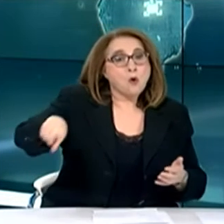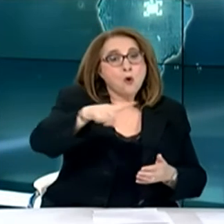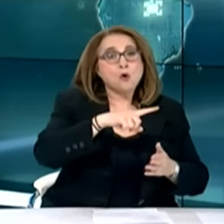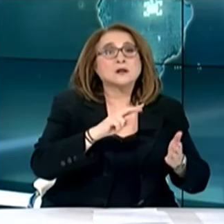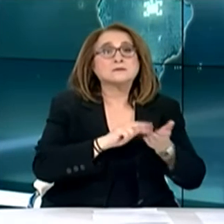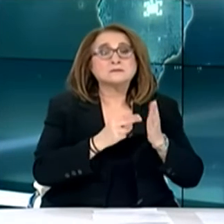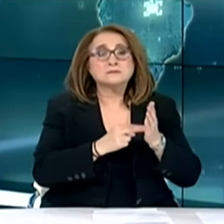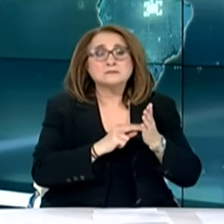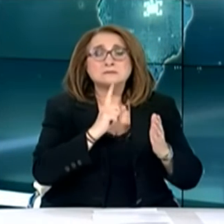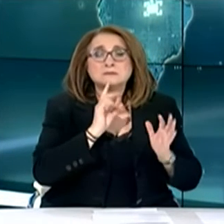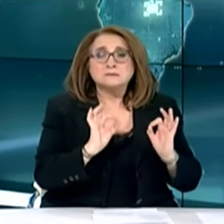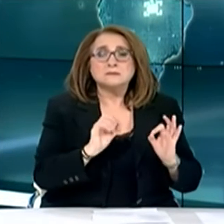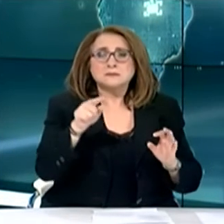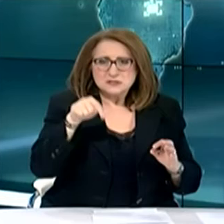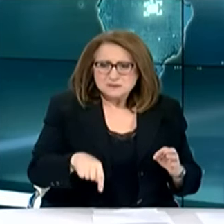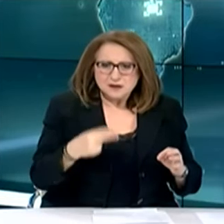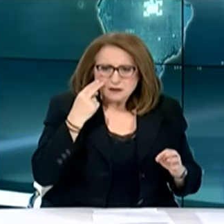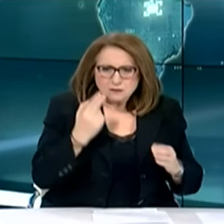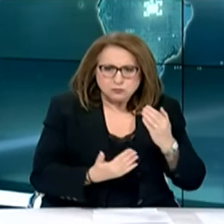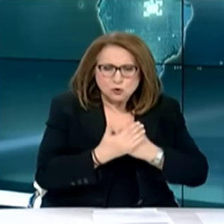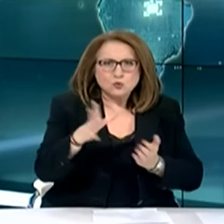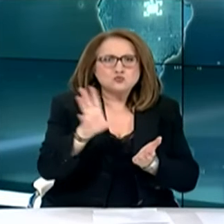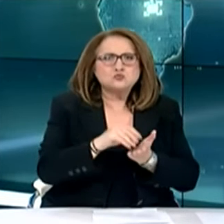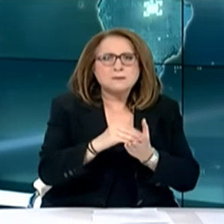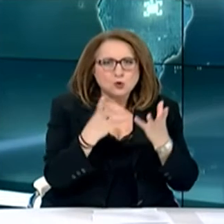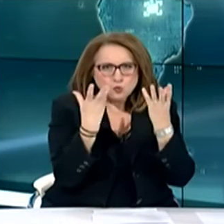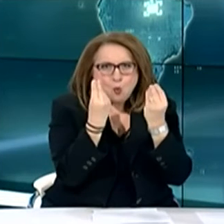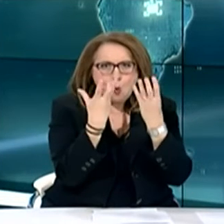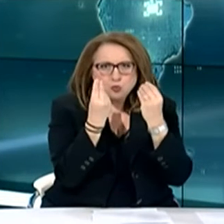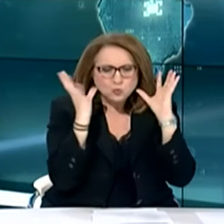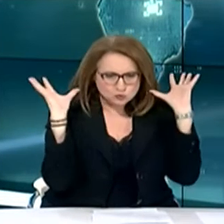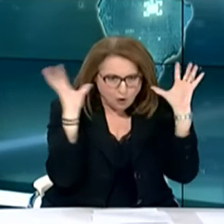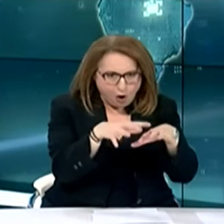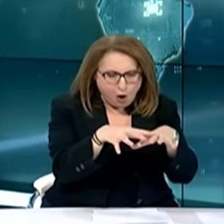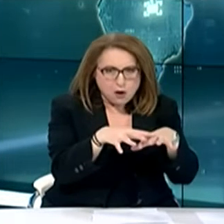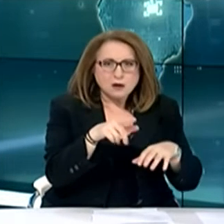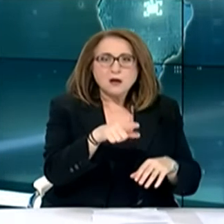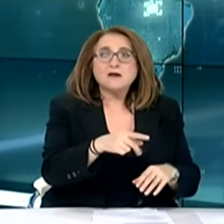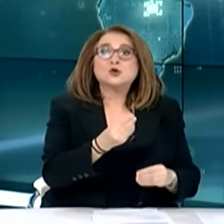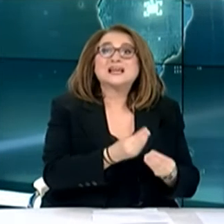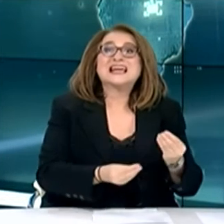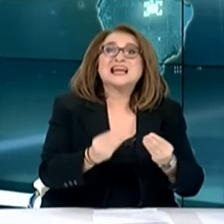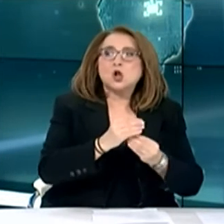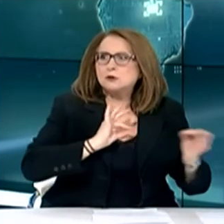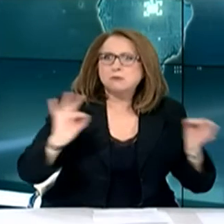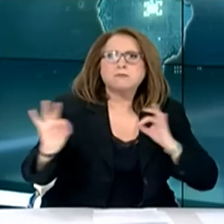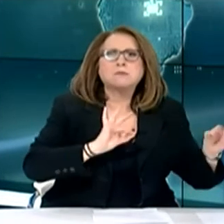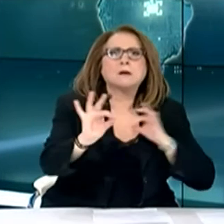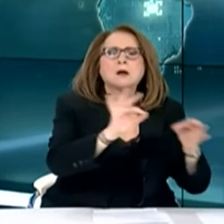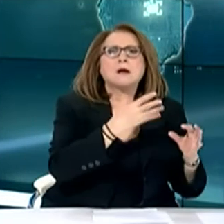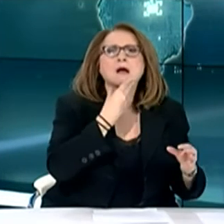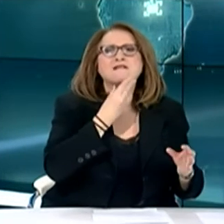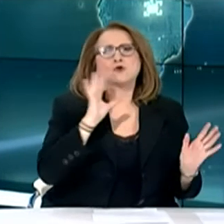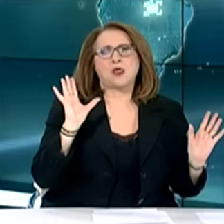συνθήκες συγκροτισμού όπως αυτές που παρατηρήθηκαν σήμερα στα σούπερ μάρκετ και αλλού. Ευνοούν τη μετάδοση και διασπορά ενός